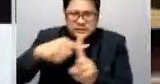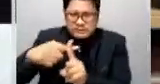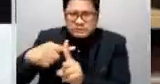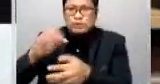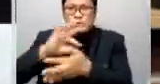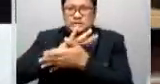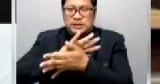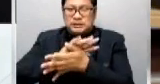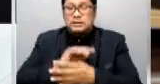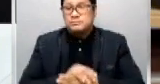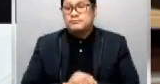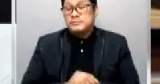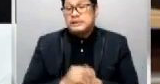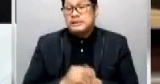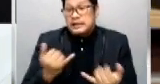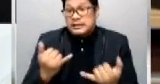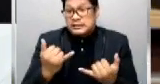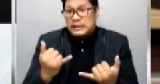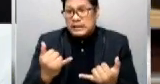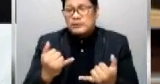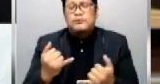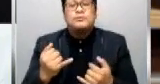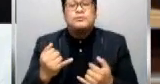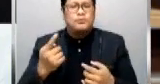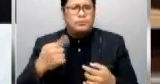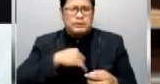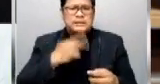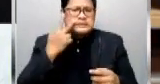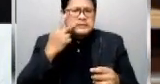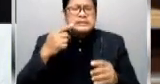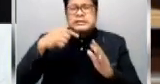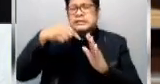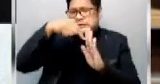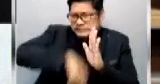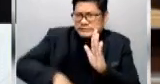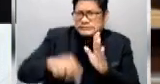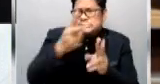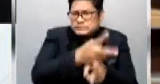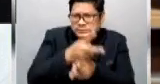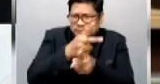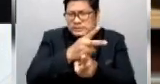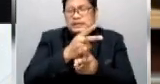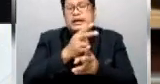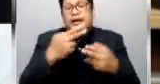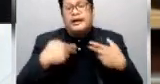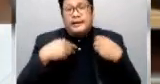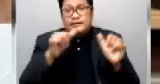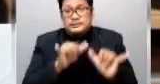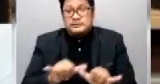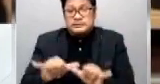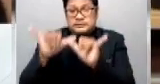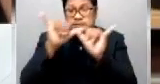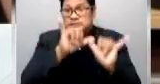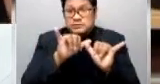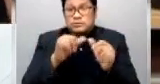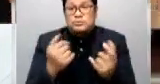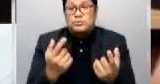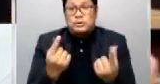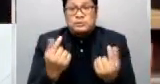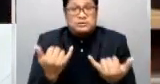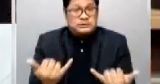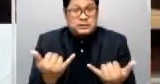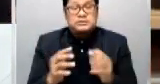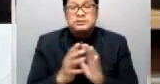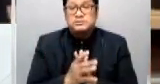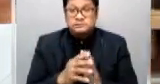ito ngayong intensive public health standards, no, para po dito sa ating sinasagawa. Halimbawa, nakahanap sila ng